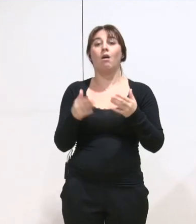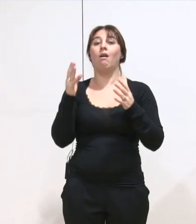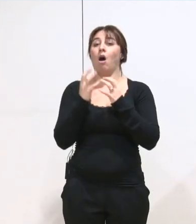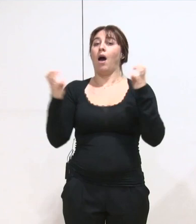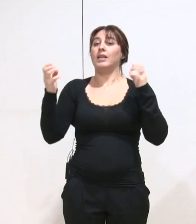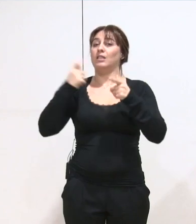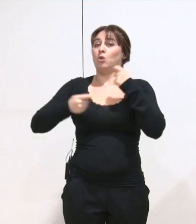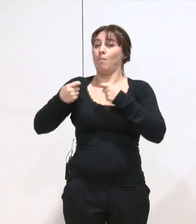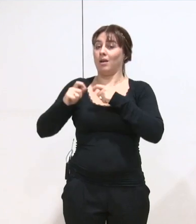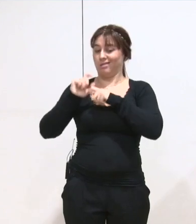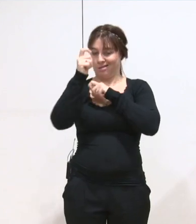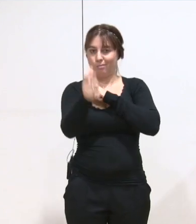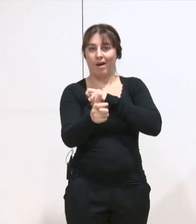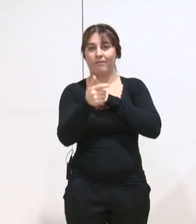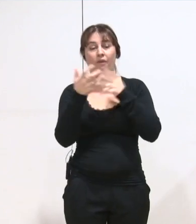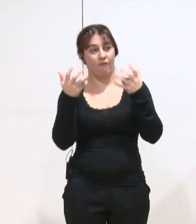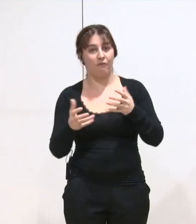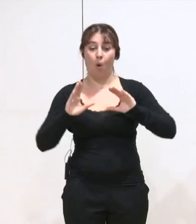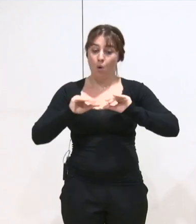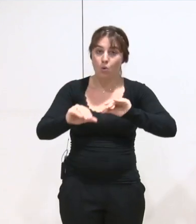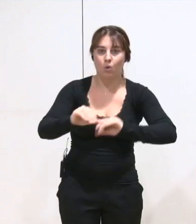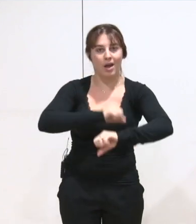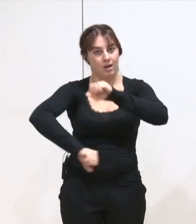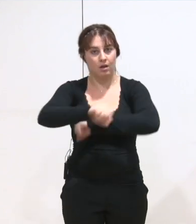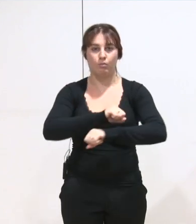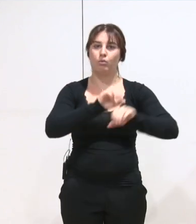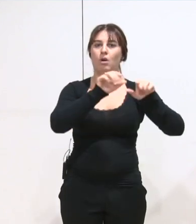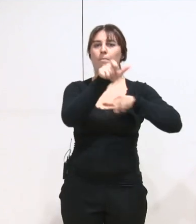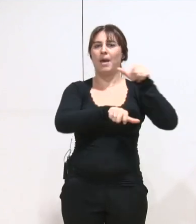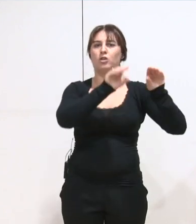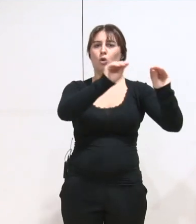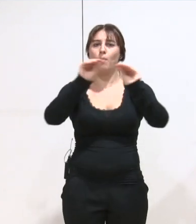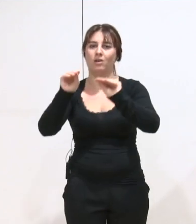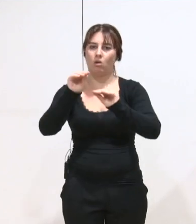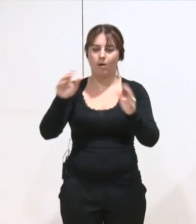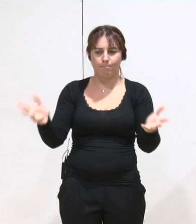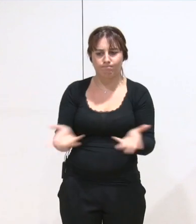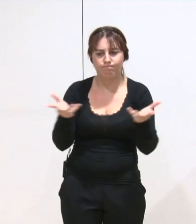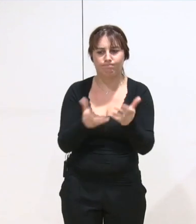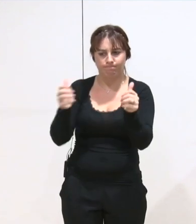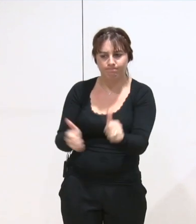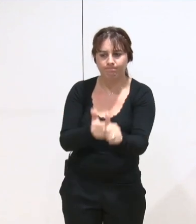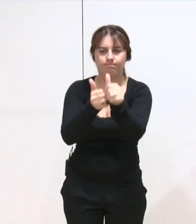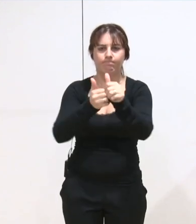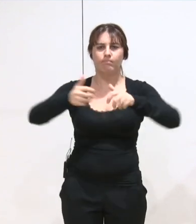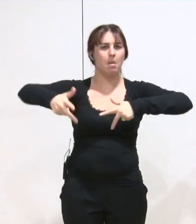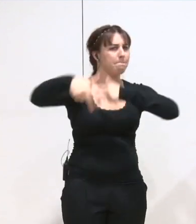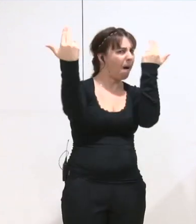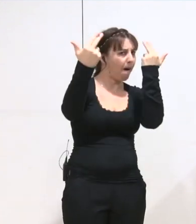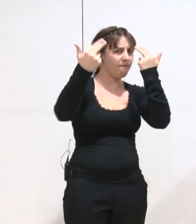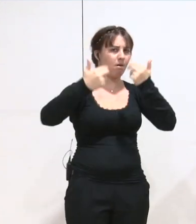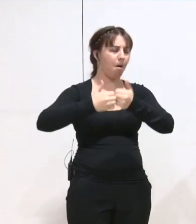commerce, les dispositifs d'action concrets pour accompagner les commerçants. Le lien n'est pas rompu, le travail